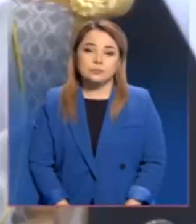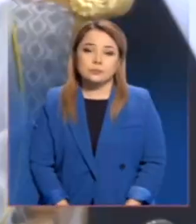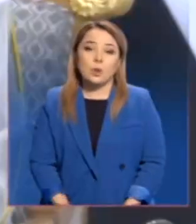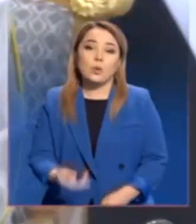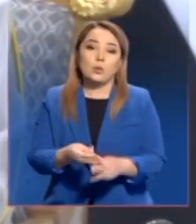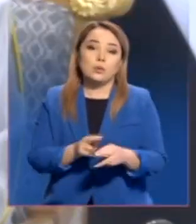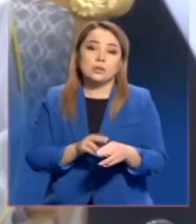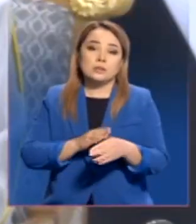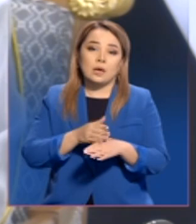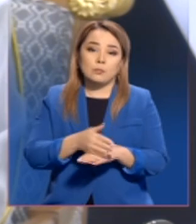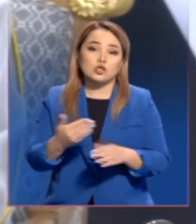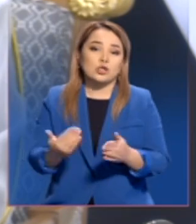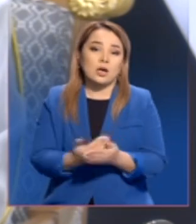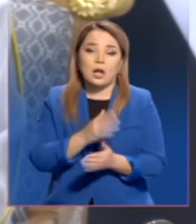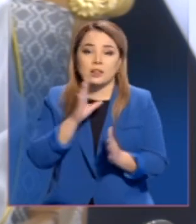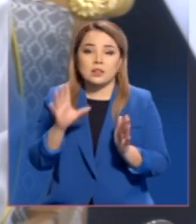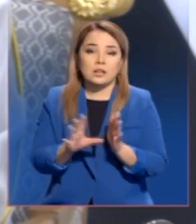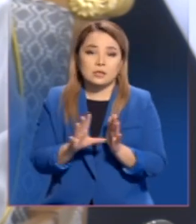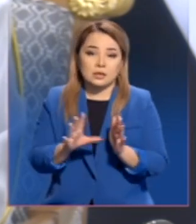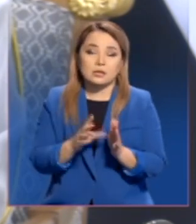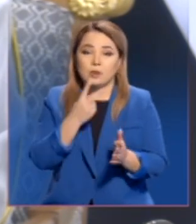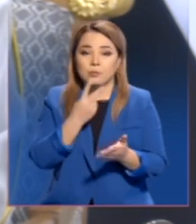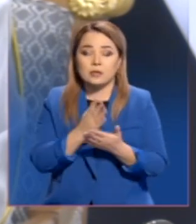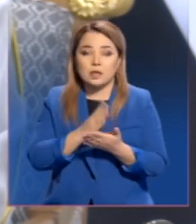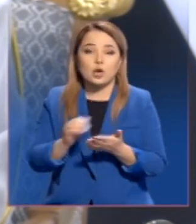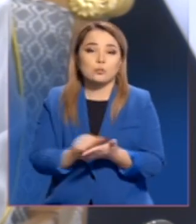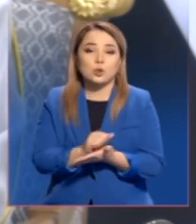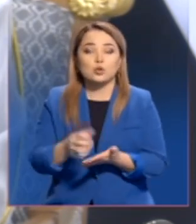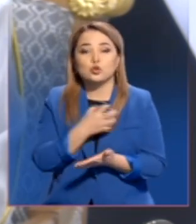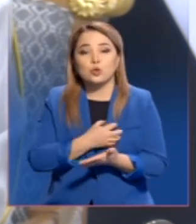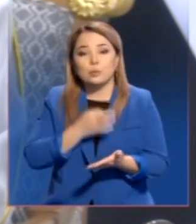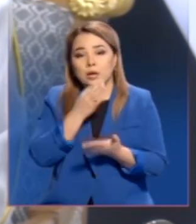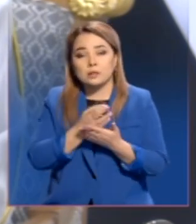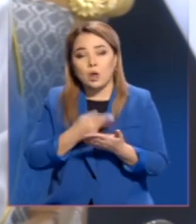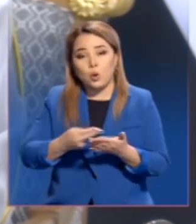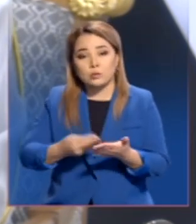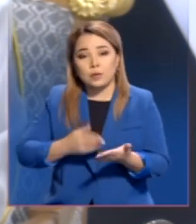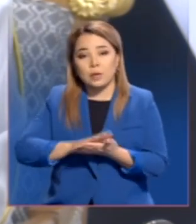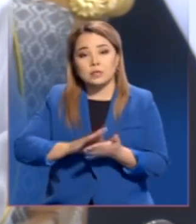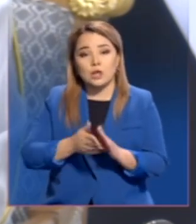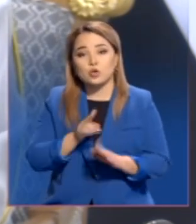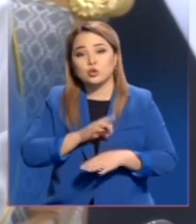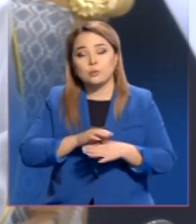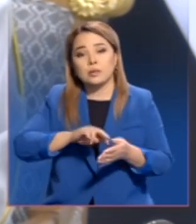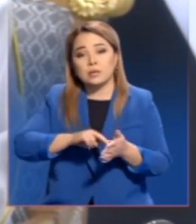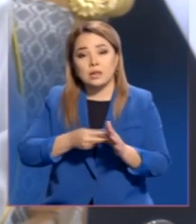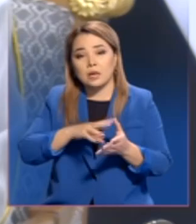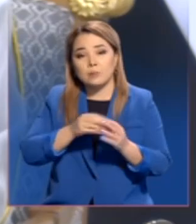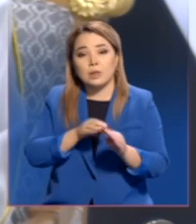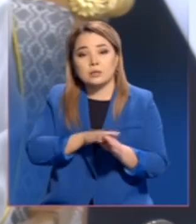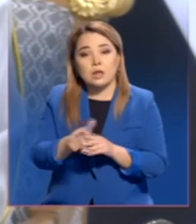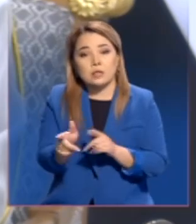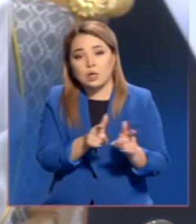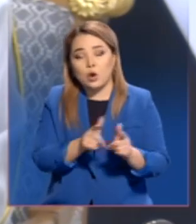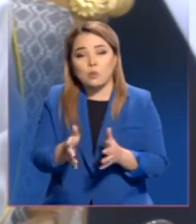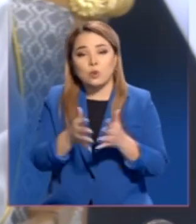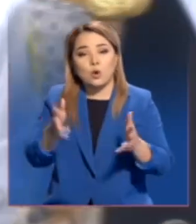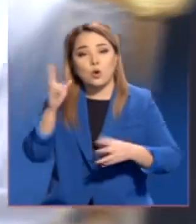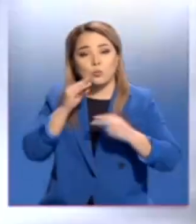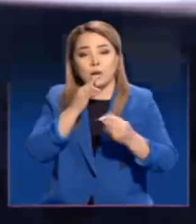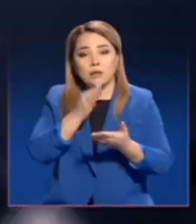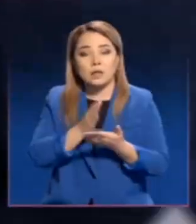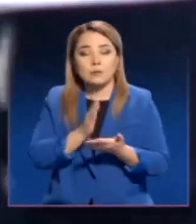Осы сапар барысында жаңартылатын энергия саласында маңызды құжаттарға қол қойылды. Келісілген жобалардың толыққанды жүзеге асатынына зор үміт